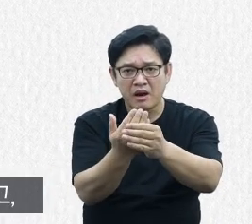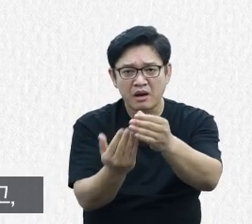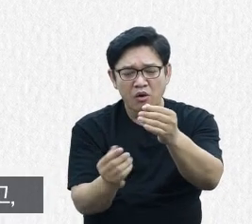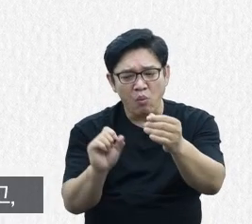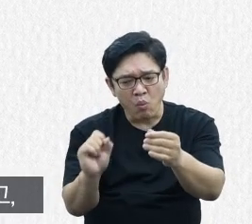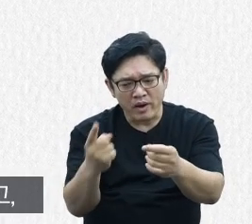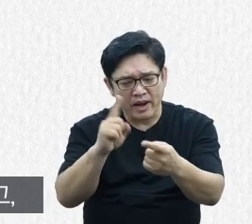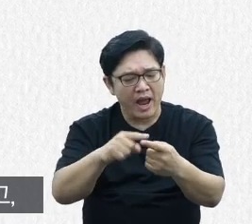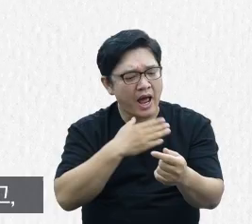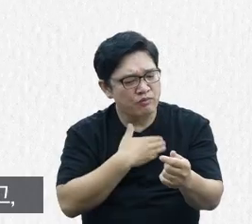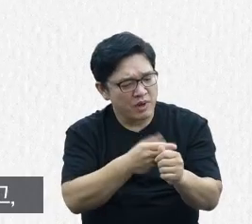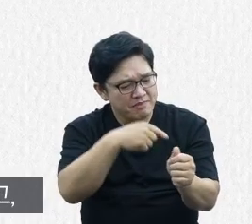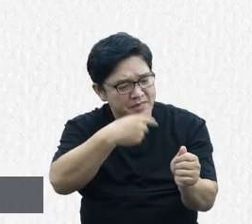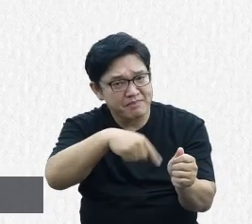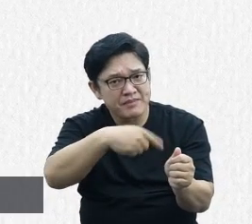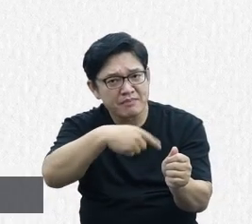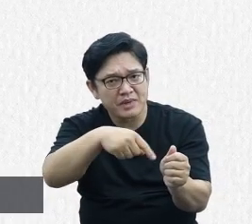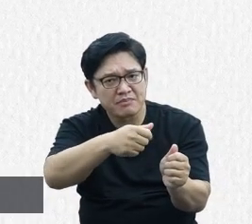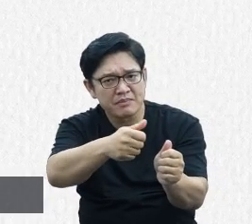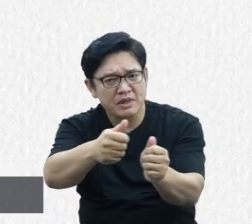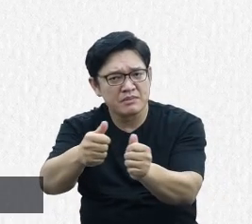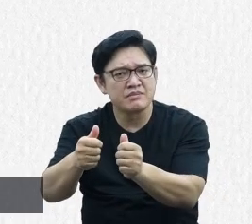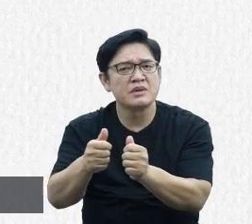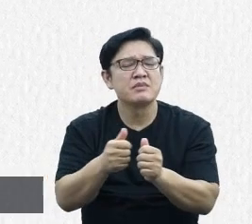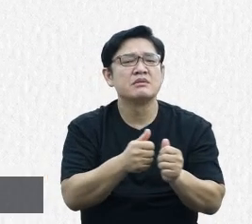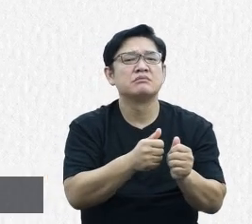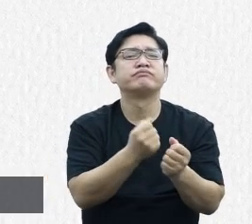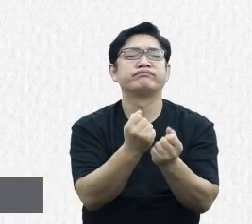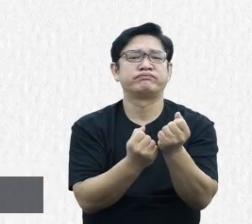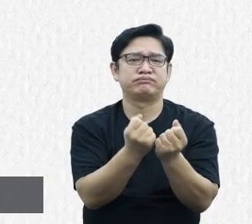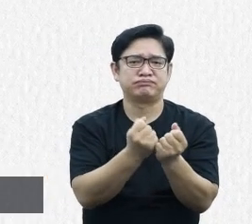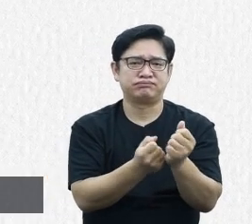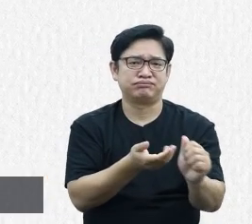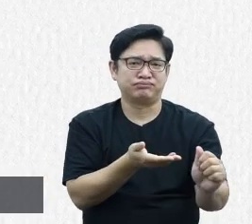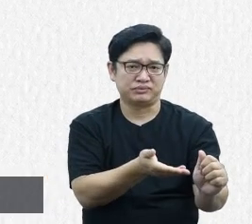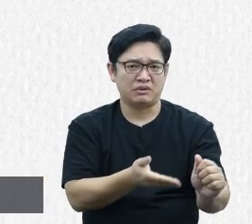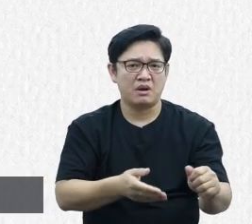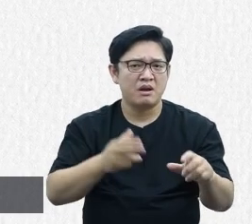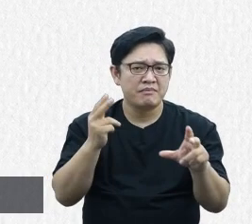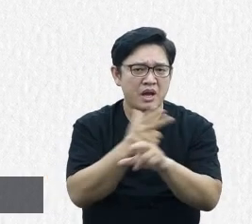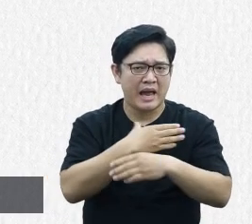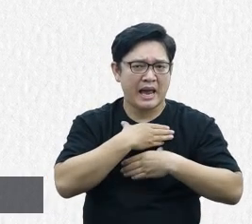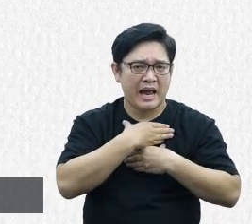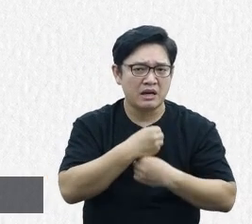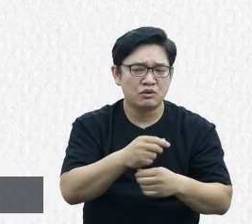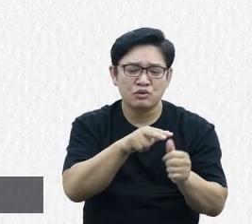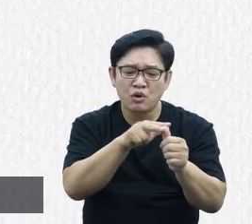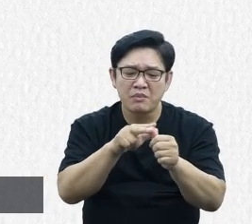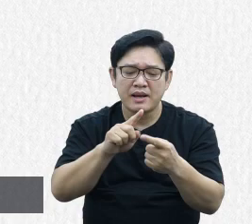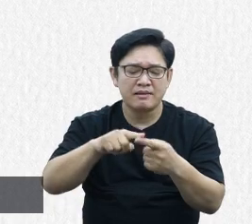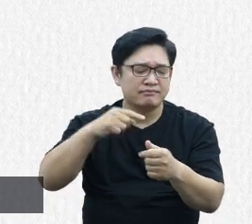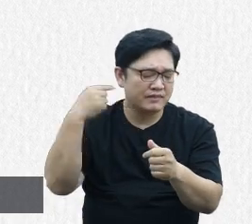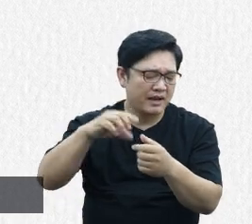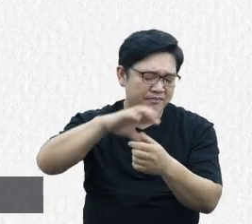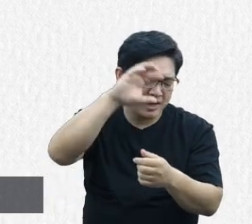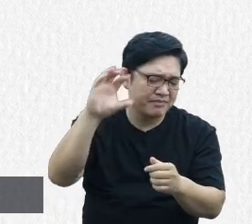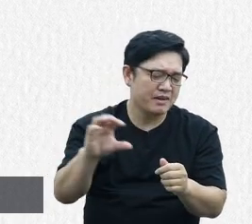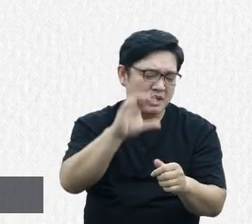있는 원인에 대해 알려주고 주의사항을 인지할 수 있도록 쉬운 정보로 정기적인 교육을